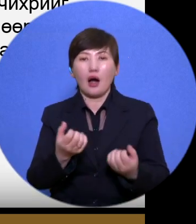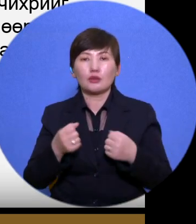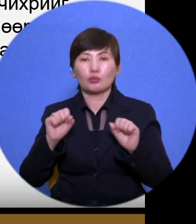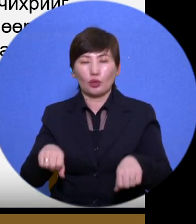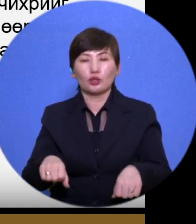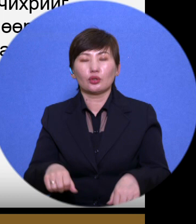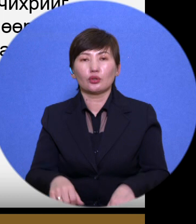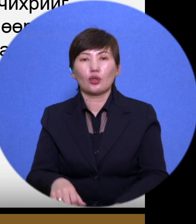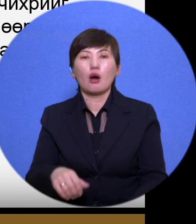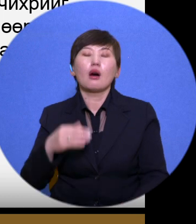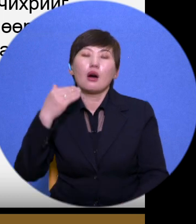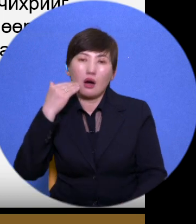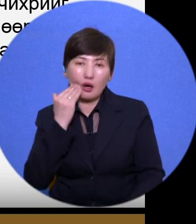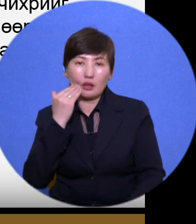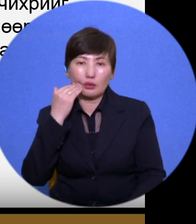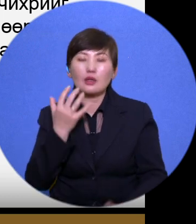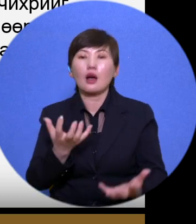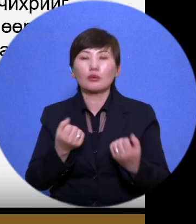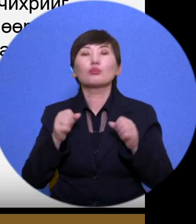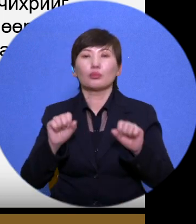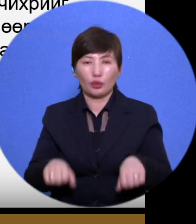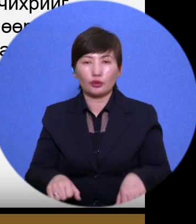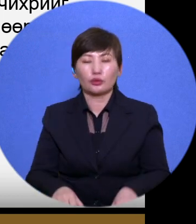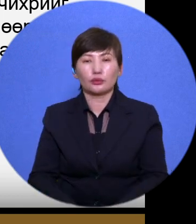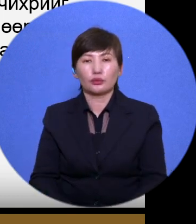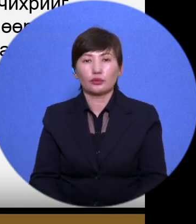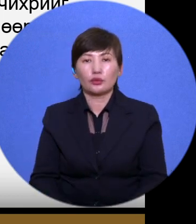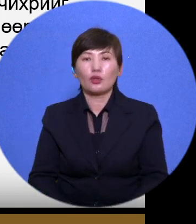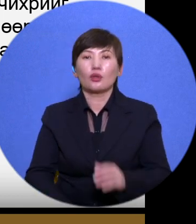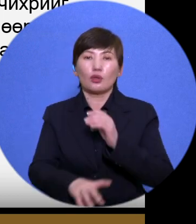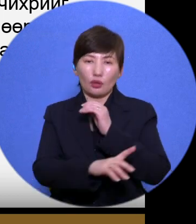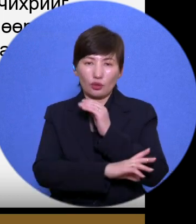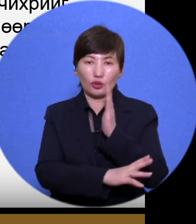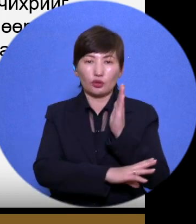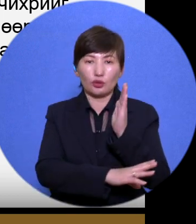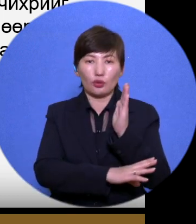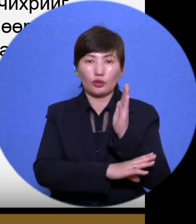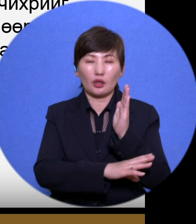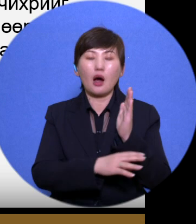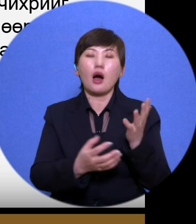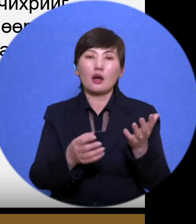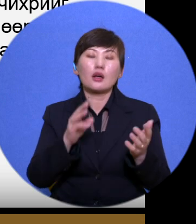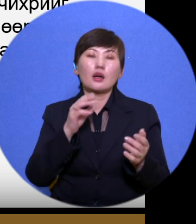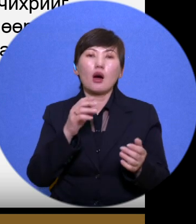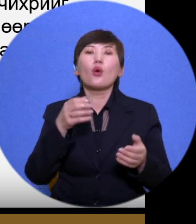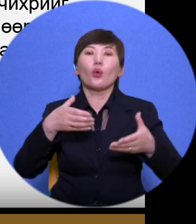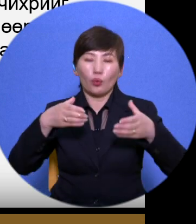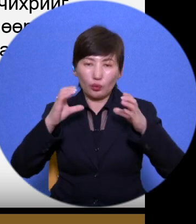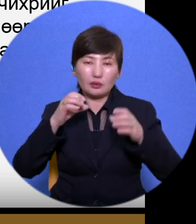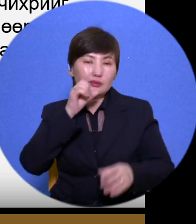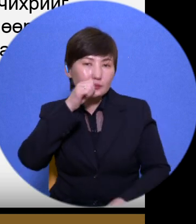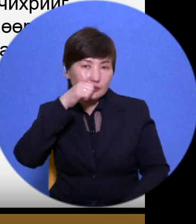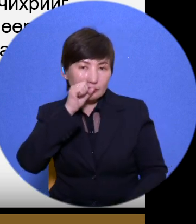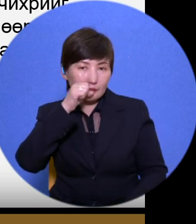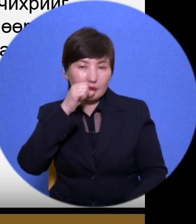сүүн бүтээгдэхүүнүүд ааруулаас авч болох нэ. За, мөн өдөр тутамдаа хэргэлдэг ийм тарагнаас бас авч болох